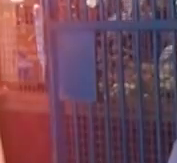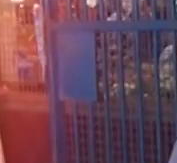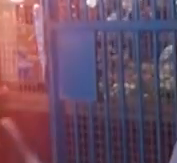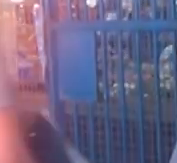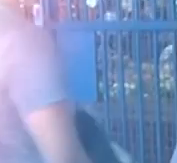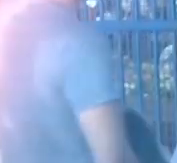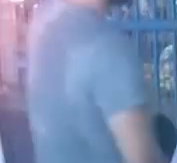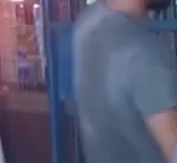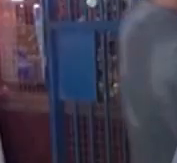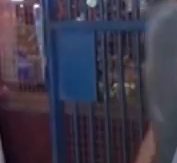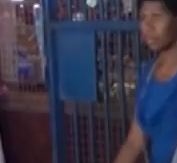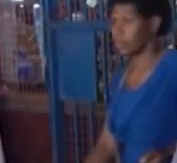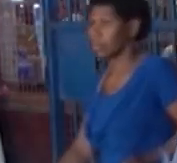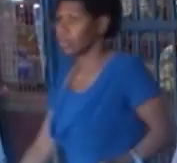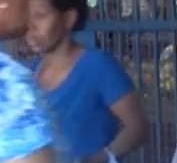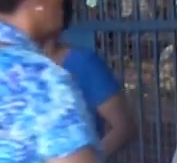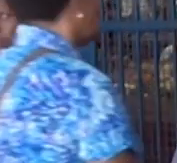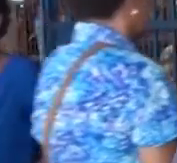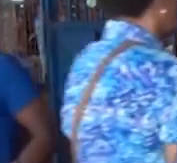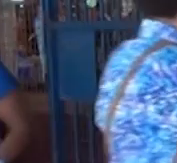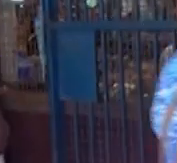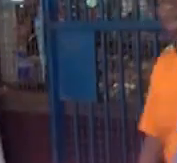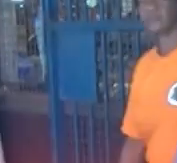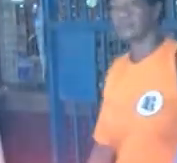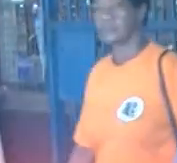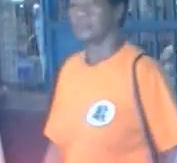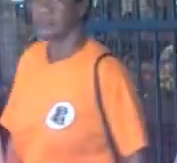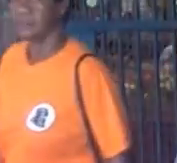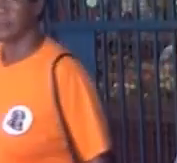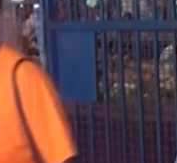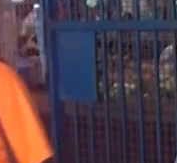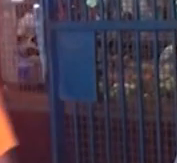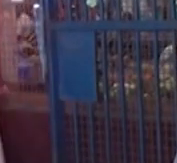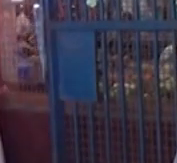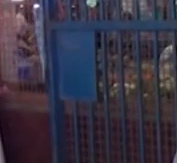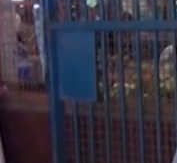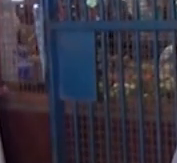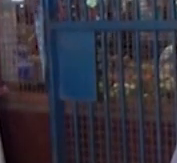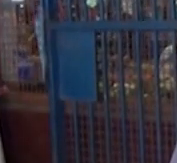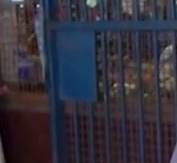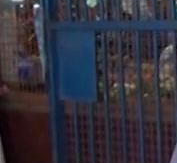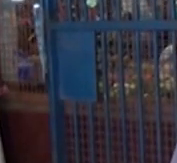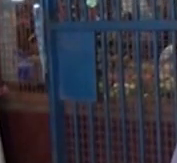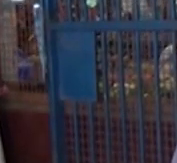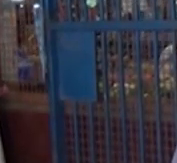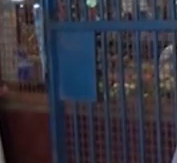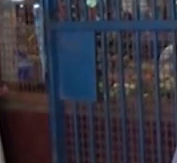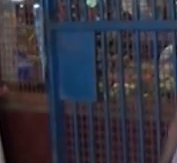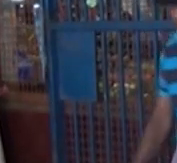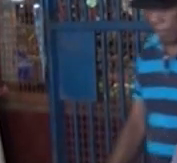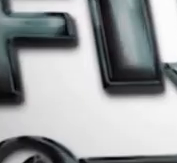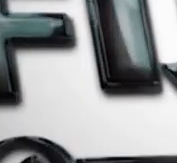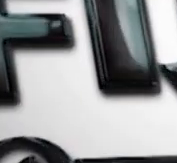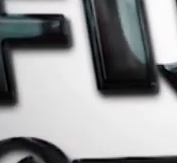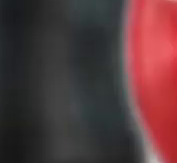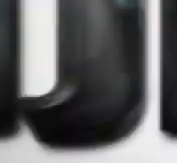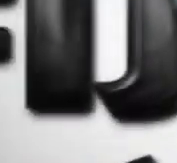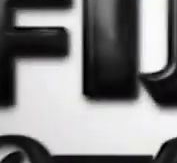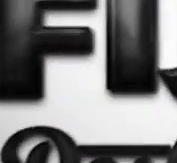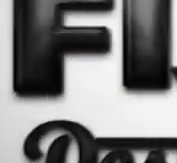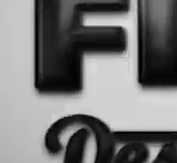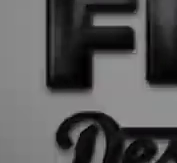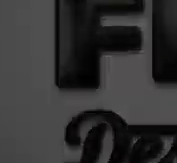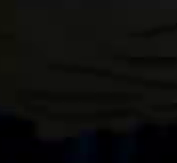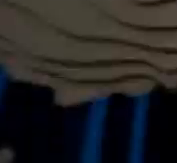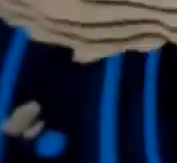हमारे सामने नाइक है गोंगो लिबू लटोका रेडियो फीजी 2 में पुराना गाना लगे हमें बहुत अच्छा लगे रेडियो फीजी